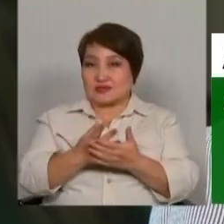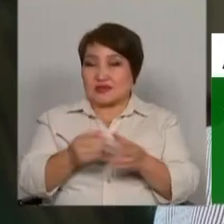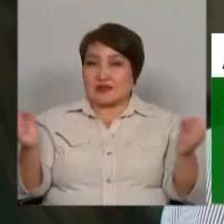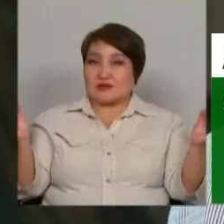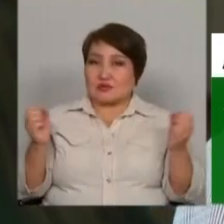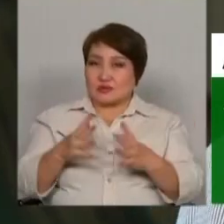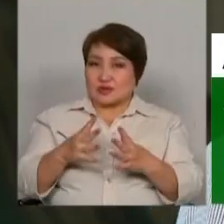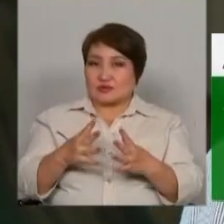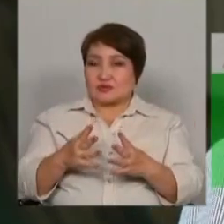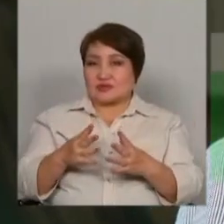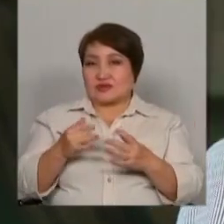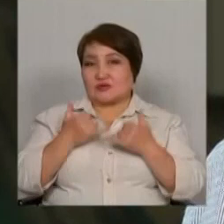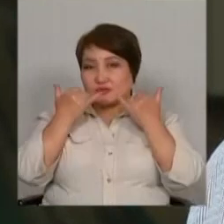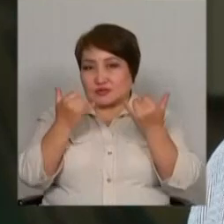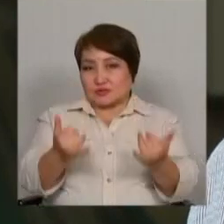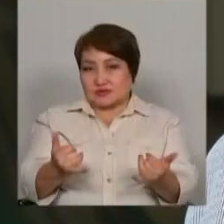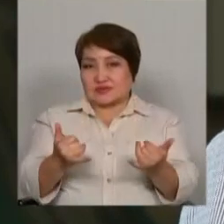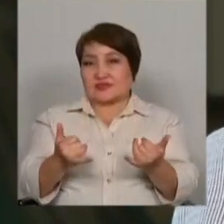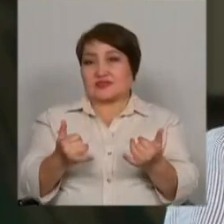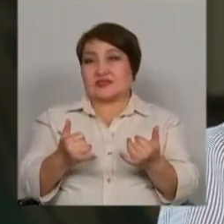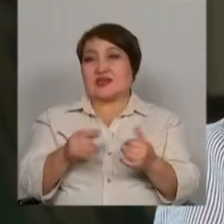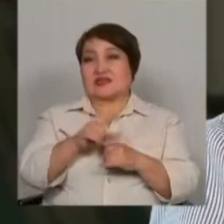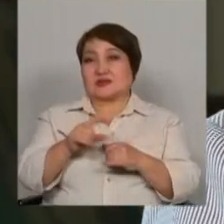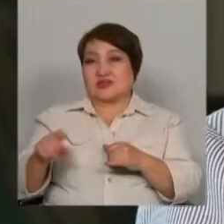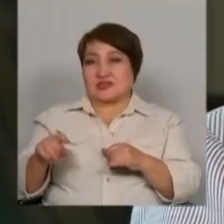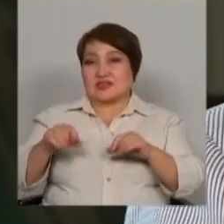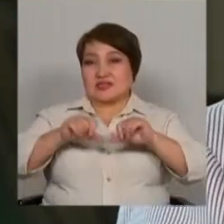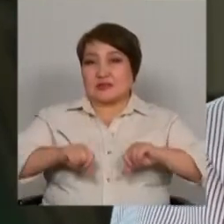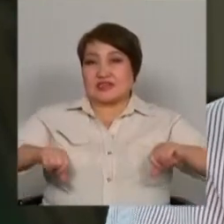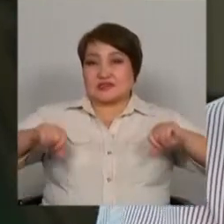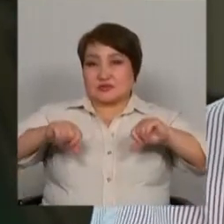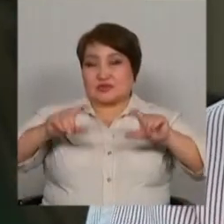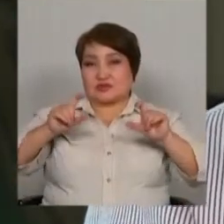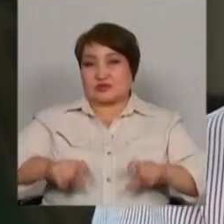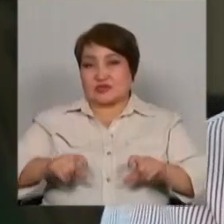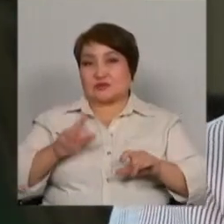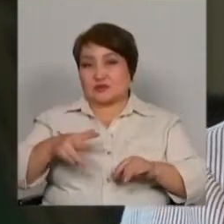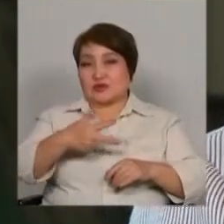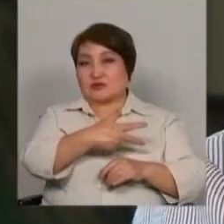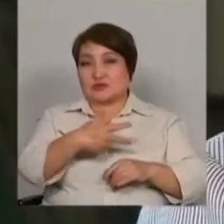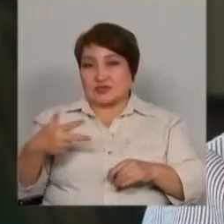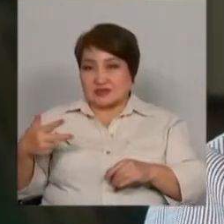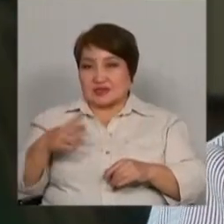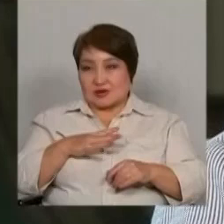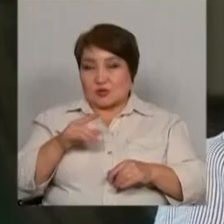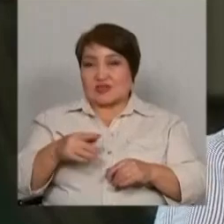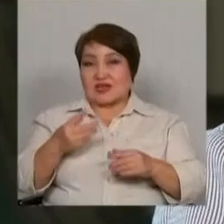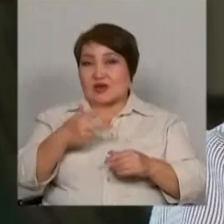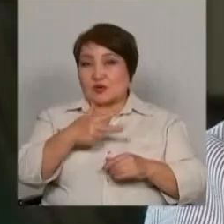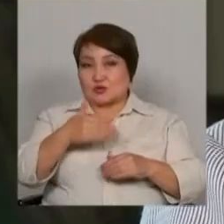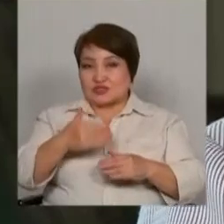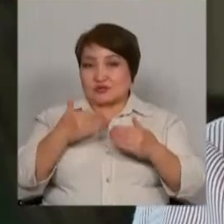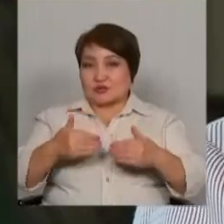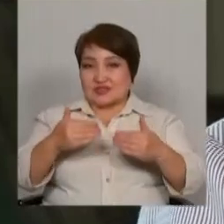деген мүшелері президиумда отырған. Ол президиумның өзі үш қатар болған. Сол үш қатардың алдыңғы қатарында отырғанынан ақ,